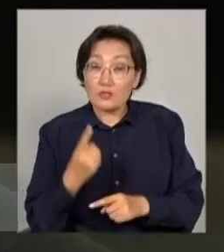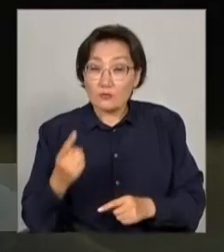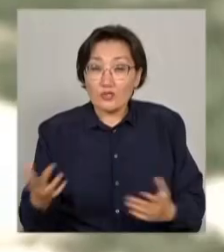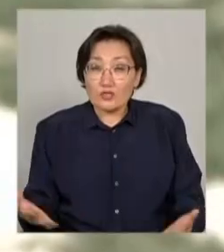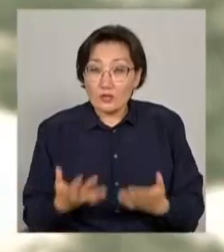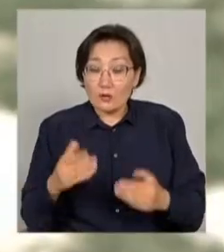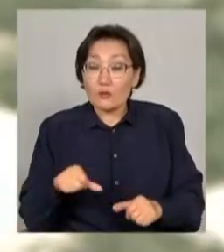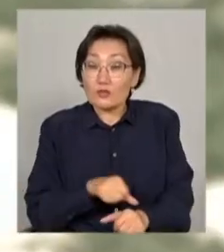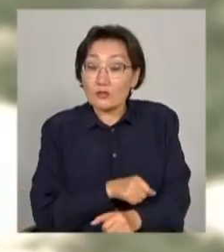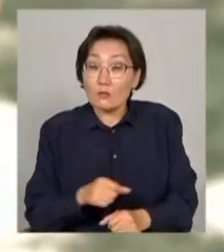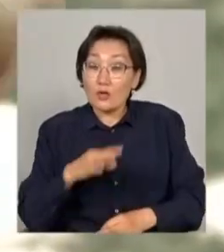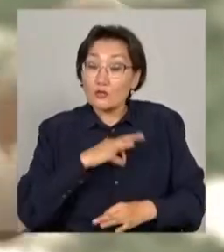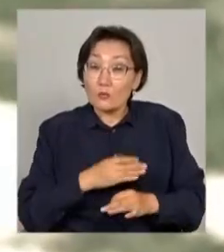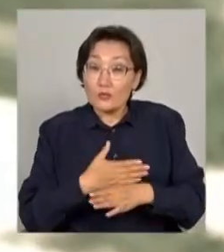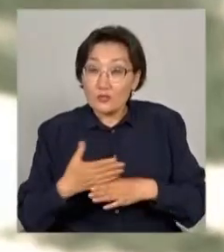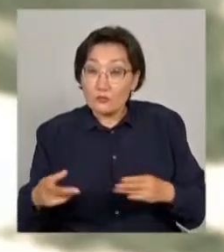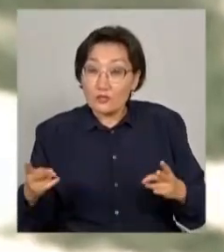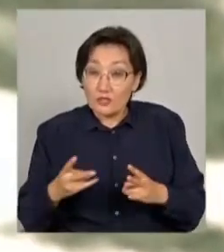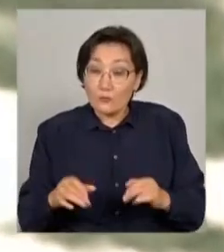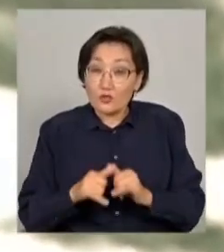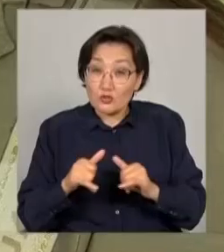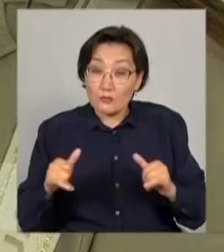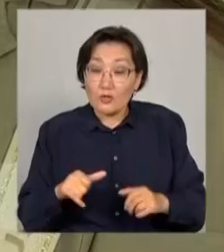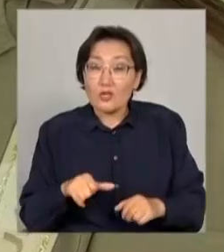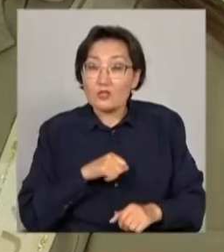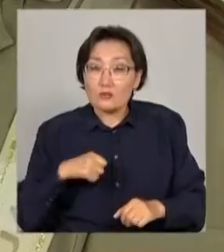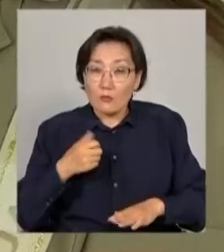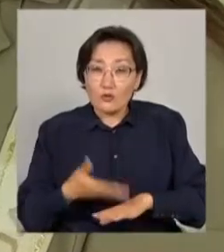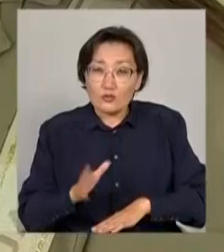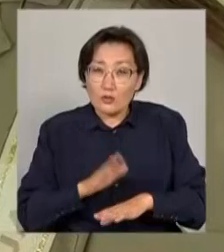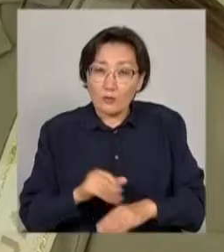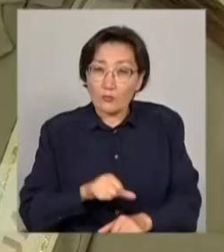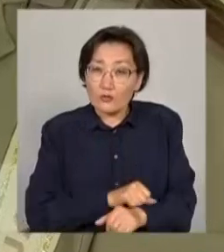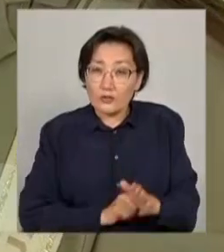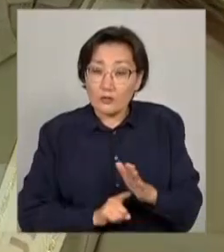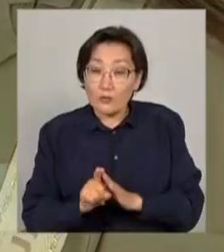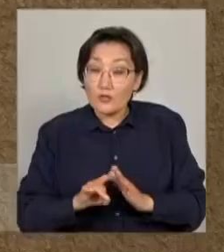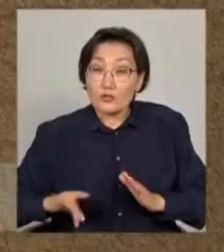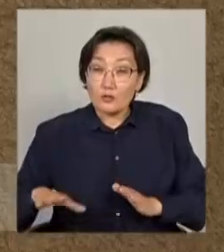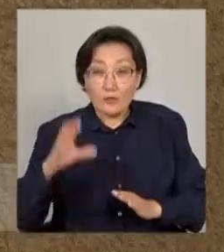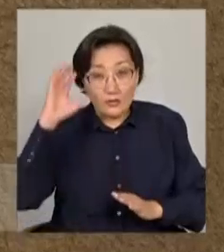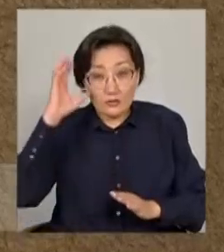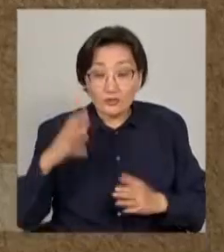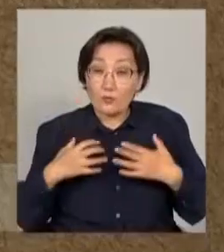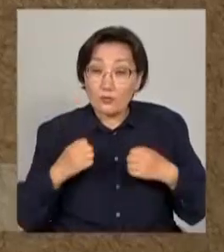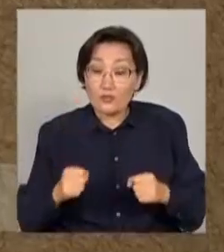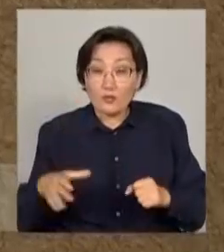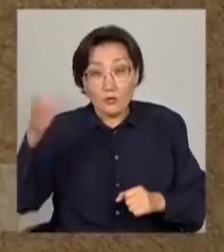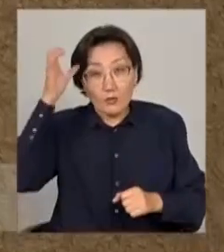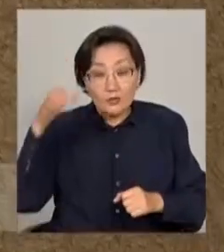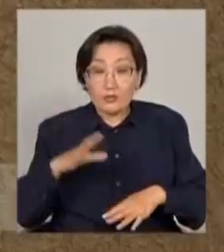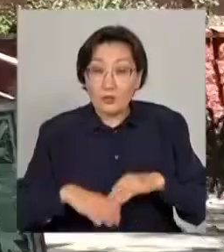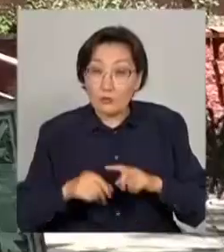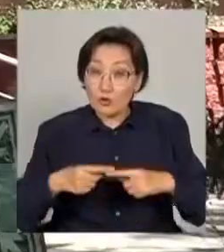түрін қабылдағанымен уақыт өткен сайын қажеттілігі артып, ең ауыр түріне дейін жеткен. Қазір Республикалық психикалық денсаулық ғылыми